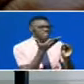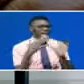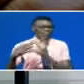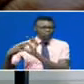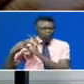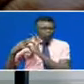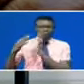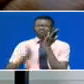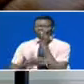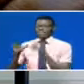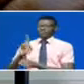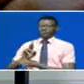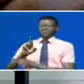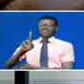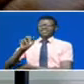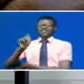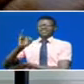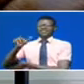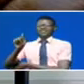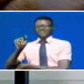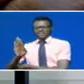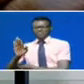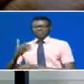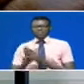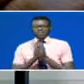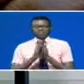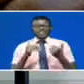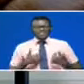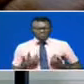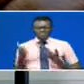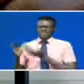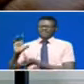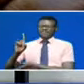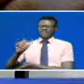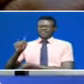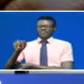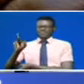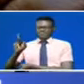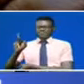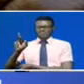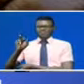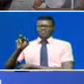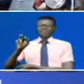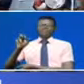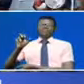Tumpate mwanahabari wetu Rajab Hassan aliyetuandalia taarifa hiyo kutoka jijini Dar es Salaam.